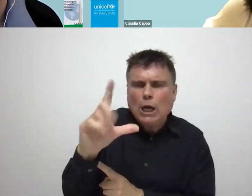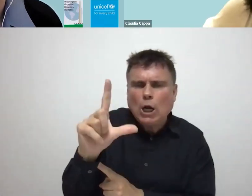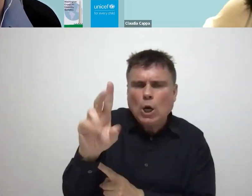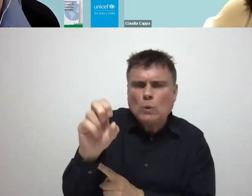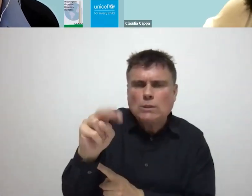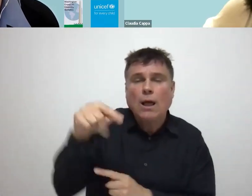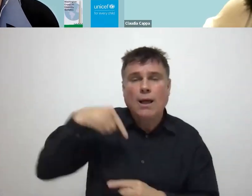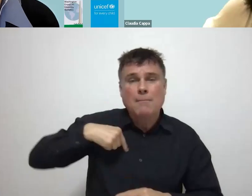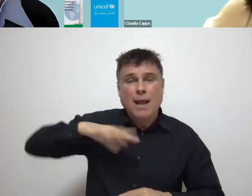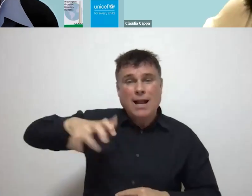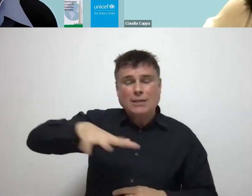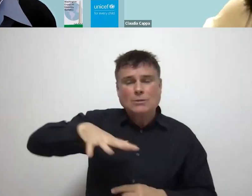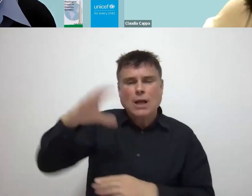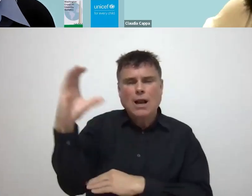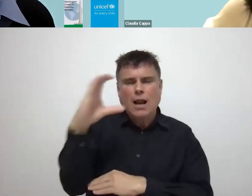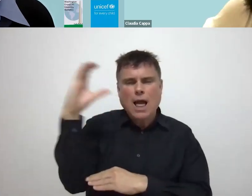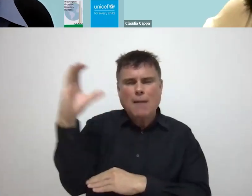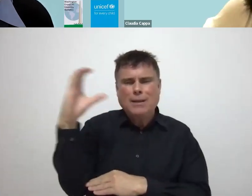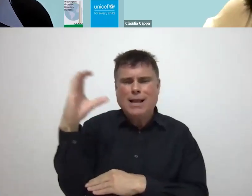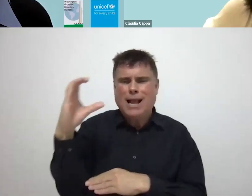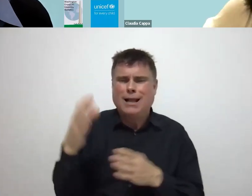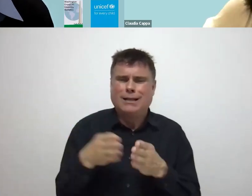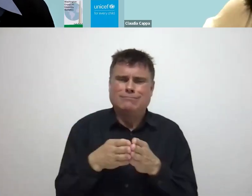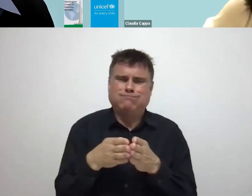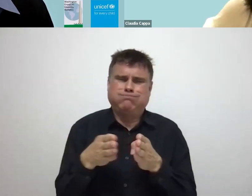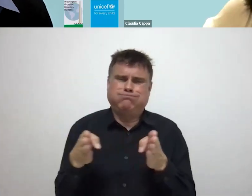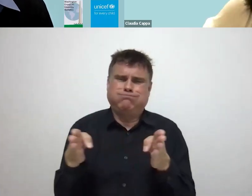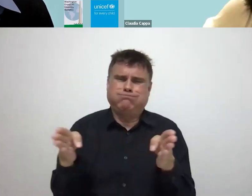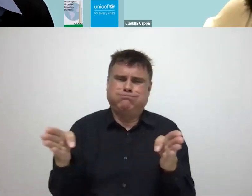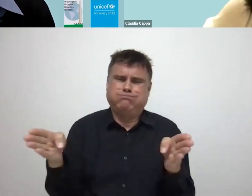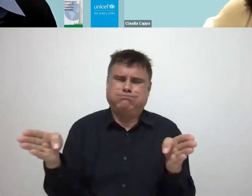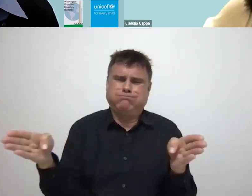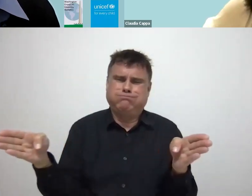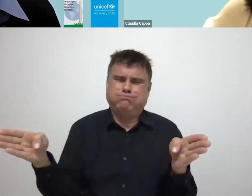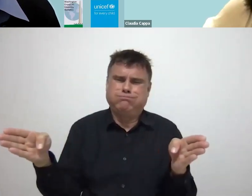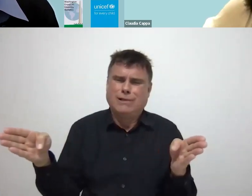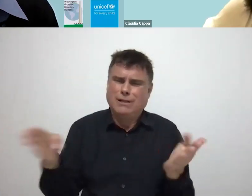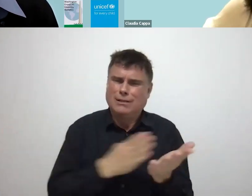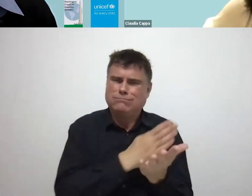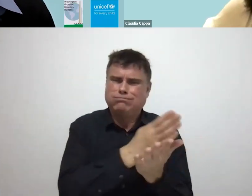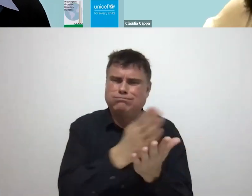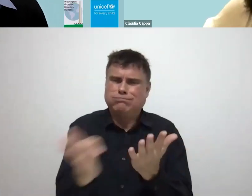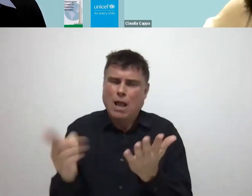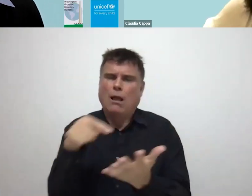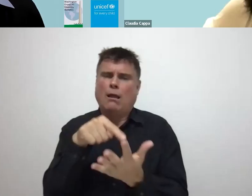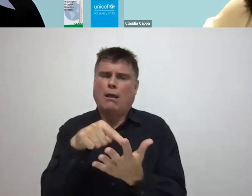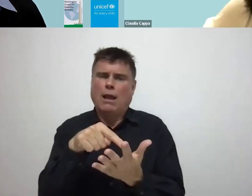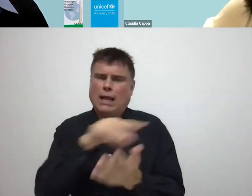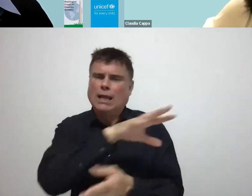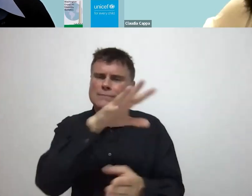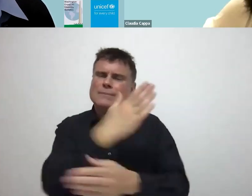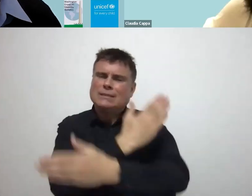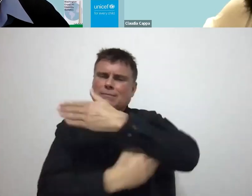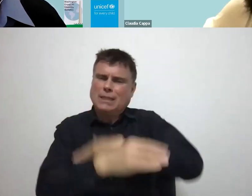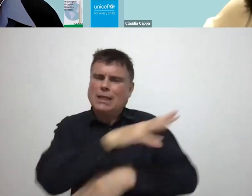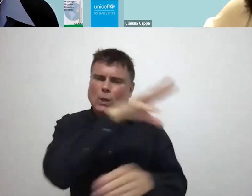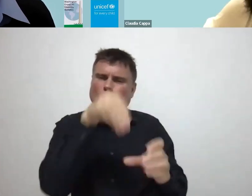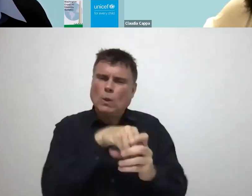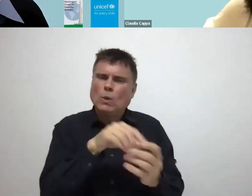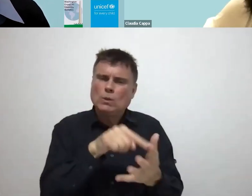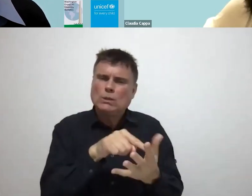a certains impacts. Par exemple, les enfants qui présentent un handicap. Donc,